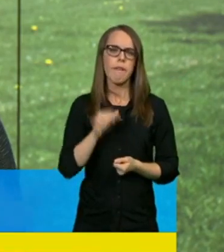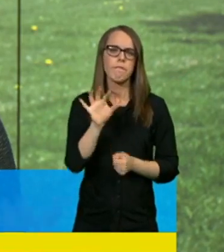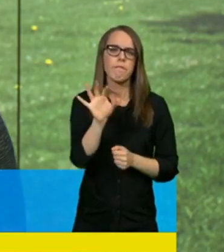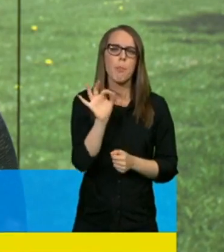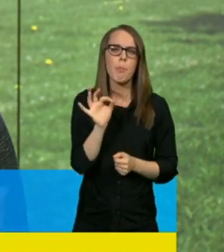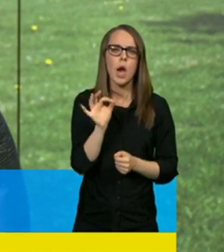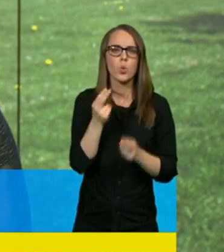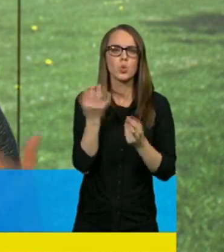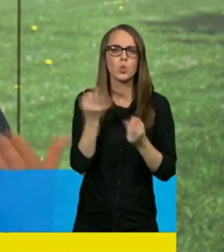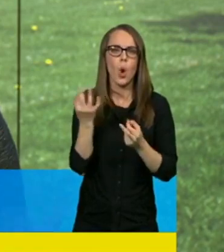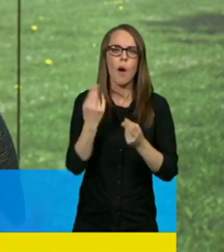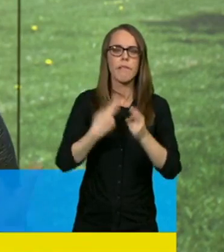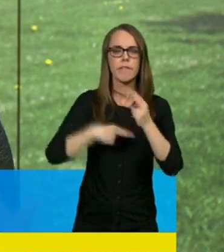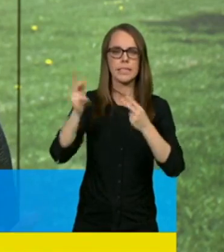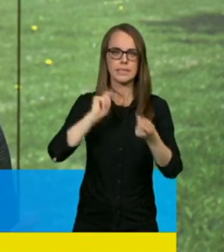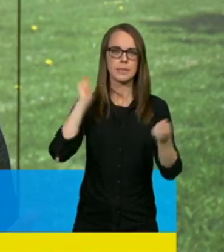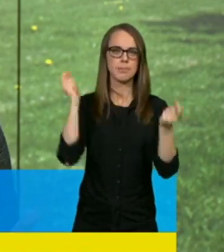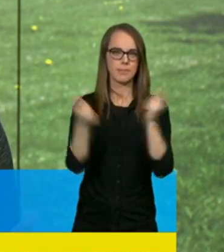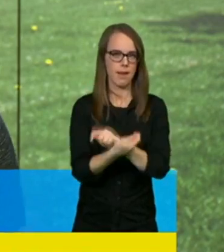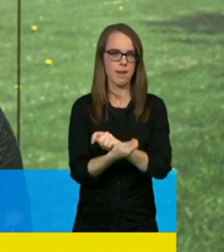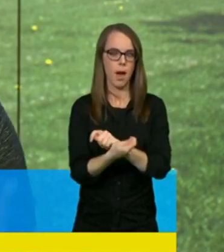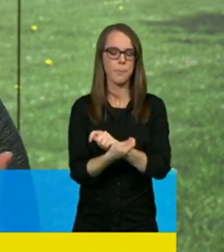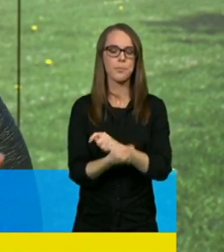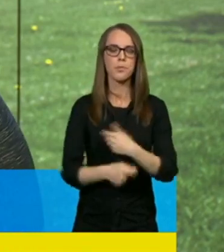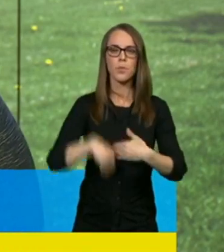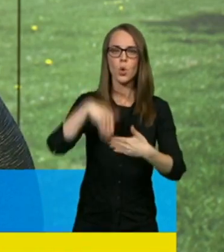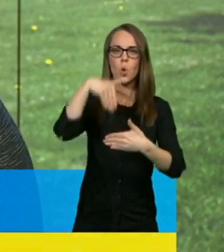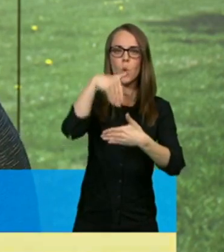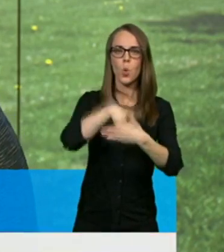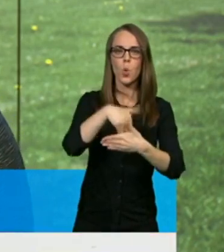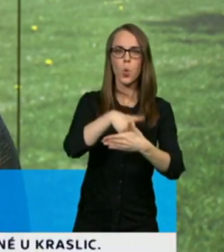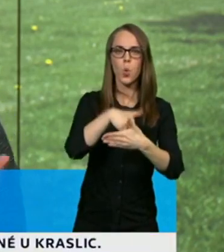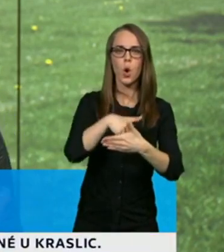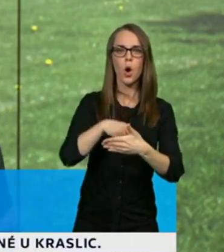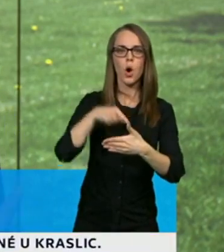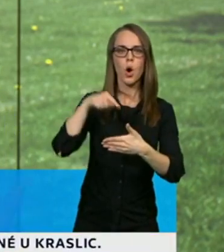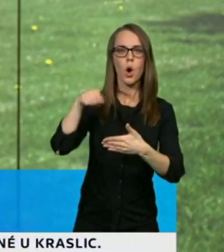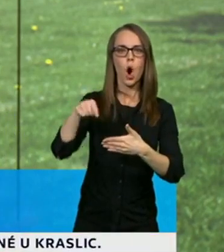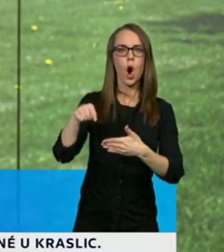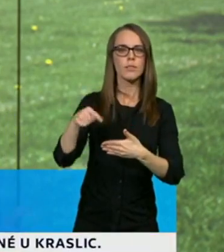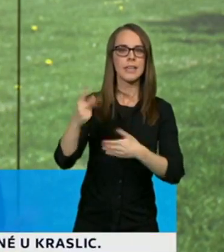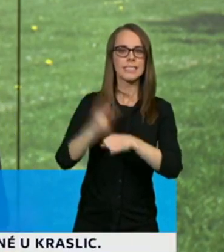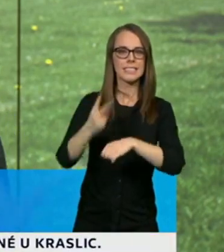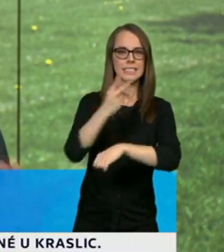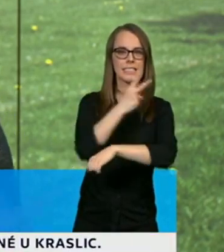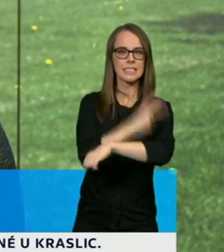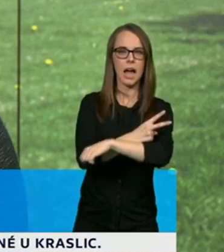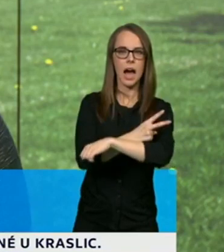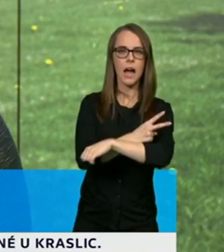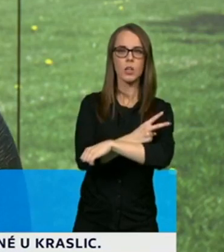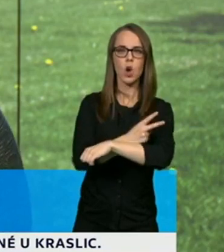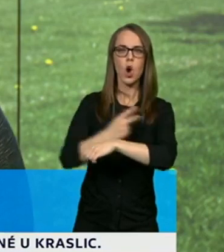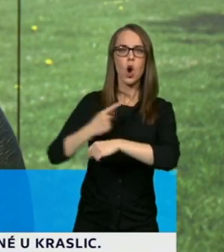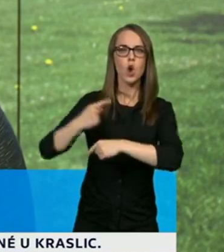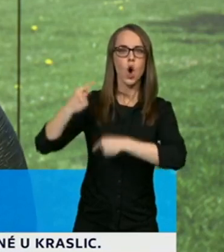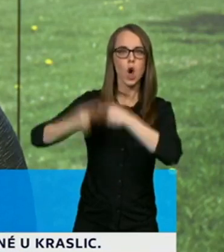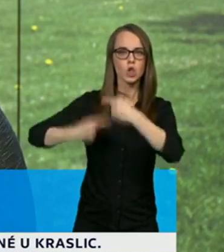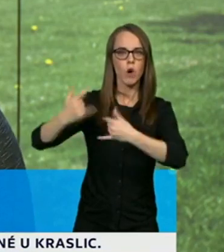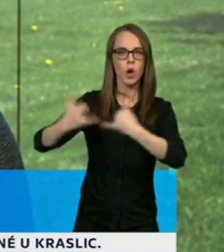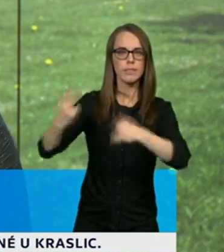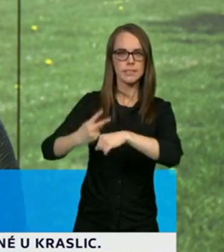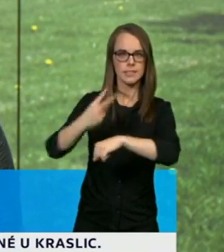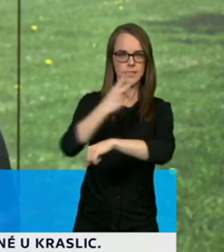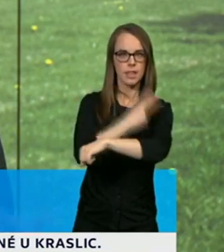že se mění nebo ruší osvobození pro zásilky ze třetích zemí, kde do 22 eur